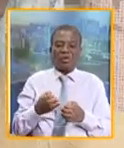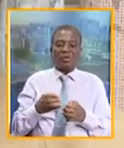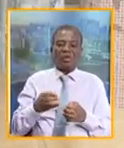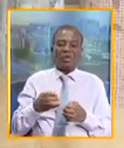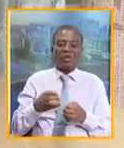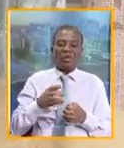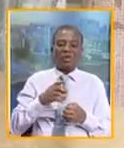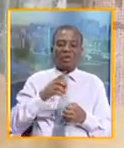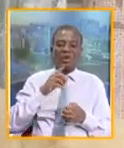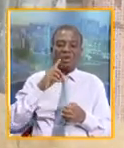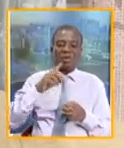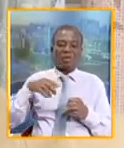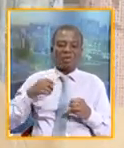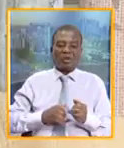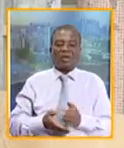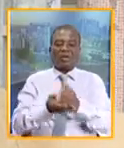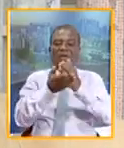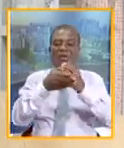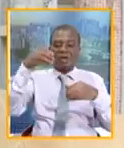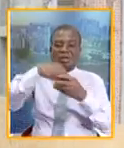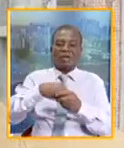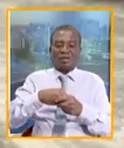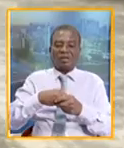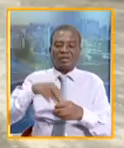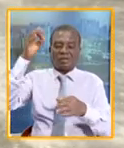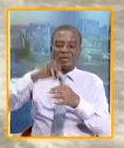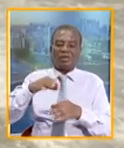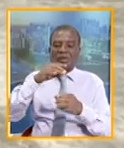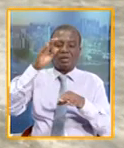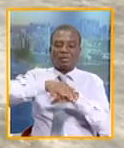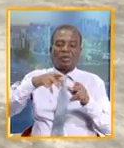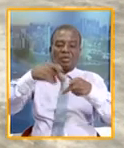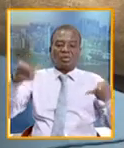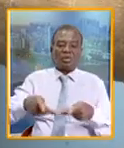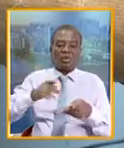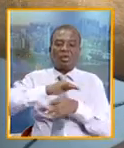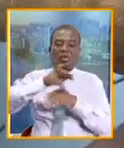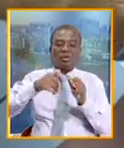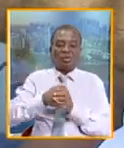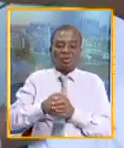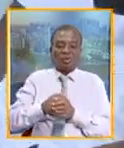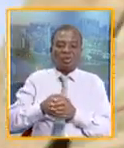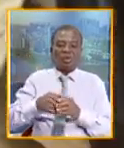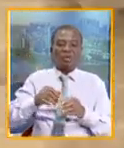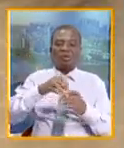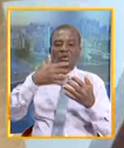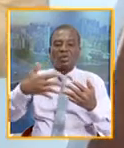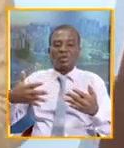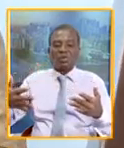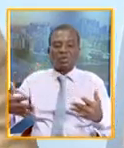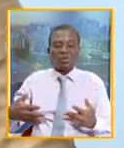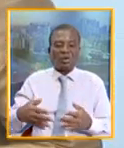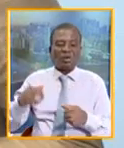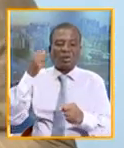pour les accompagner dans cette histoire d'élection. Sur place, Touré BTS n'hésite pas lui-même à mettre la main à